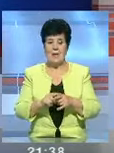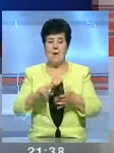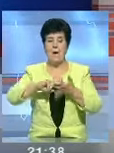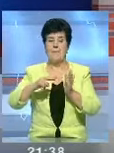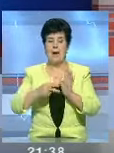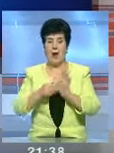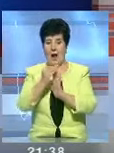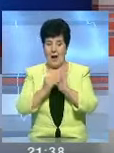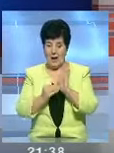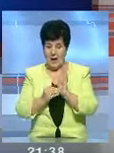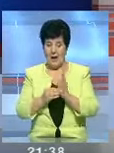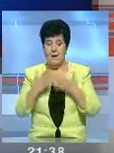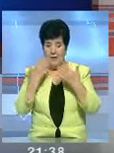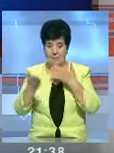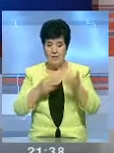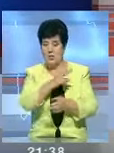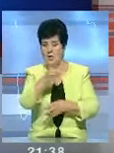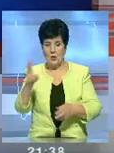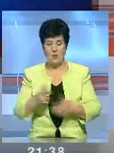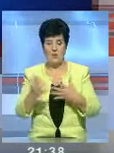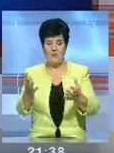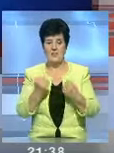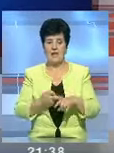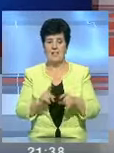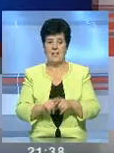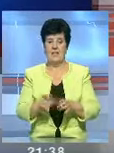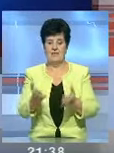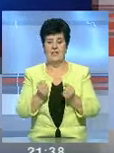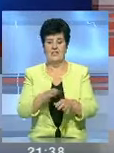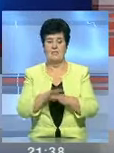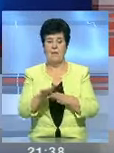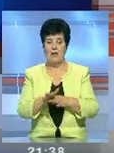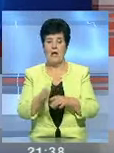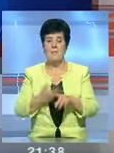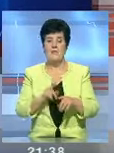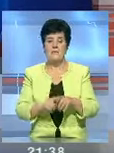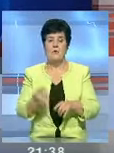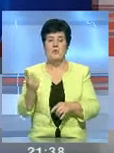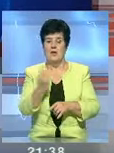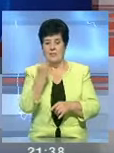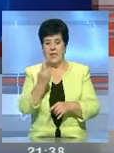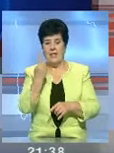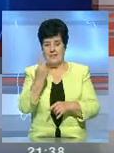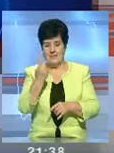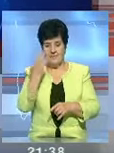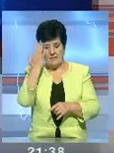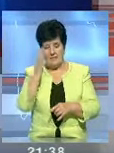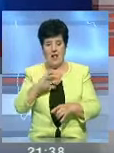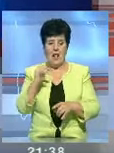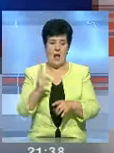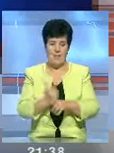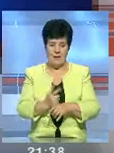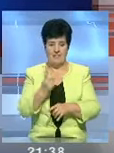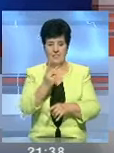обращалась, никто из них не хотел взять на вооружение и исполнять, потому что у них одна единственная цель – опять, как 25